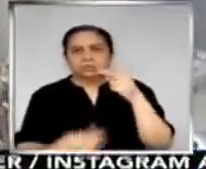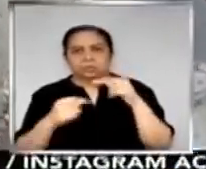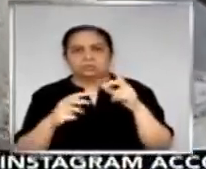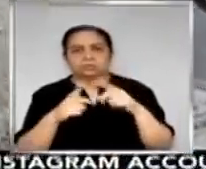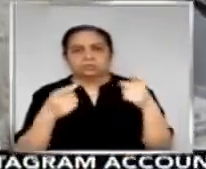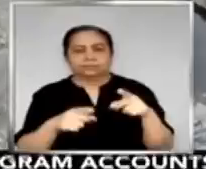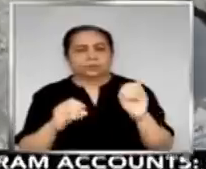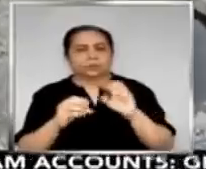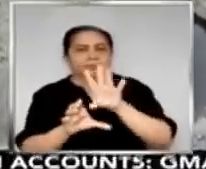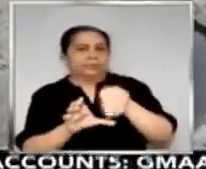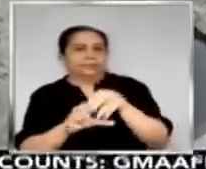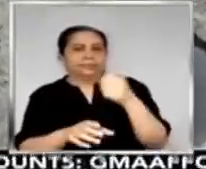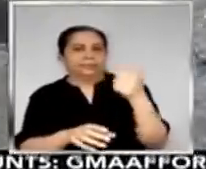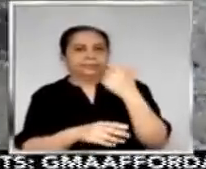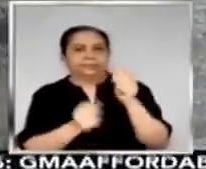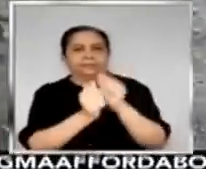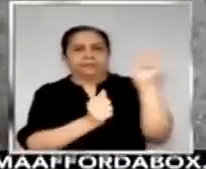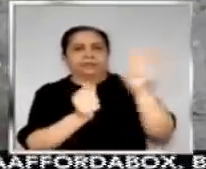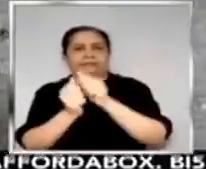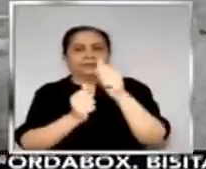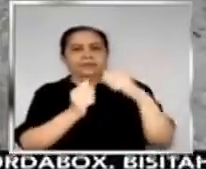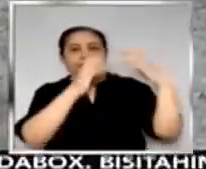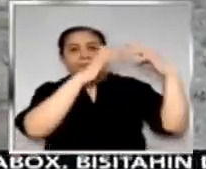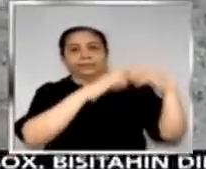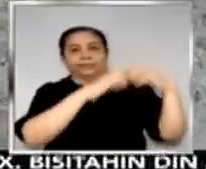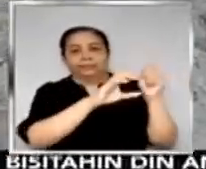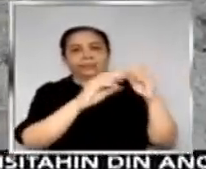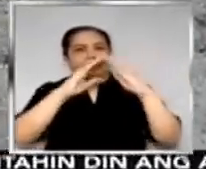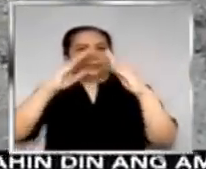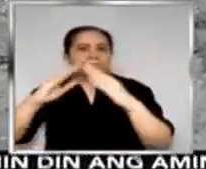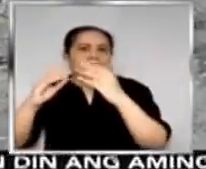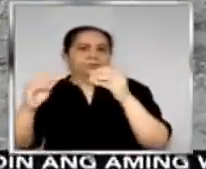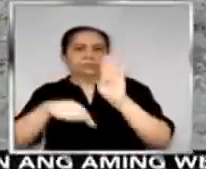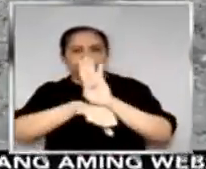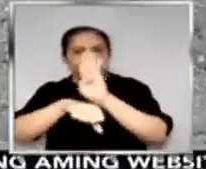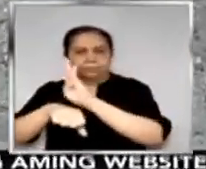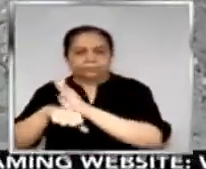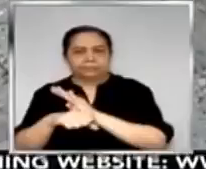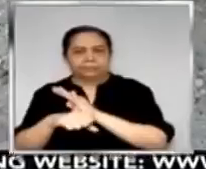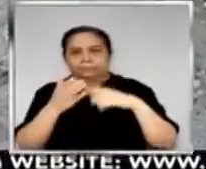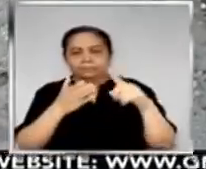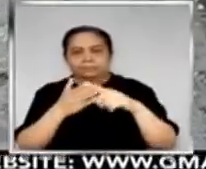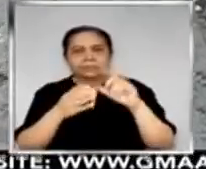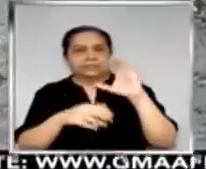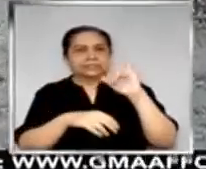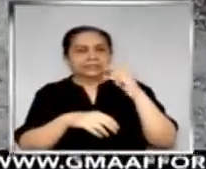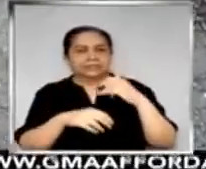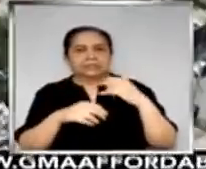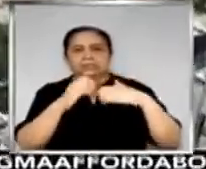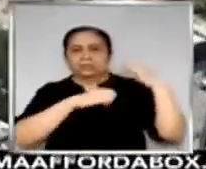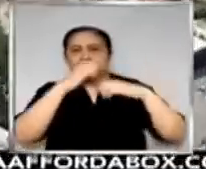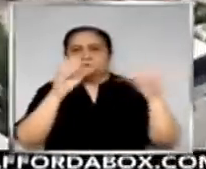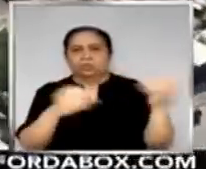na iba pa dahil malayo ang dinidemolish na gusali sa mga bahay o establishmento. Inaalam pa ng City Engineering Office ang dahilan ng pagtagilid